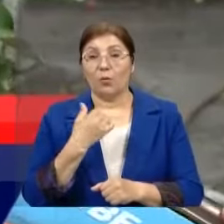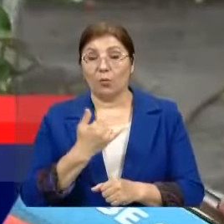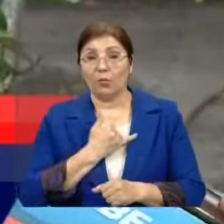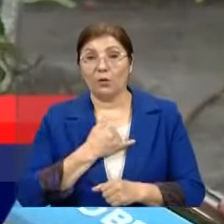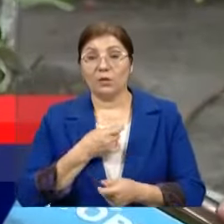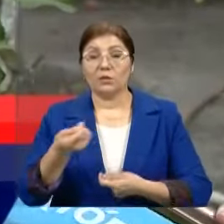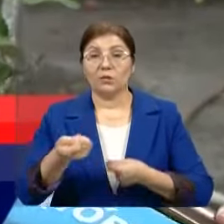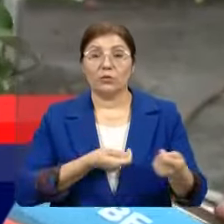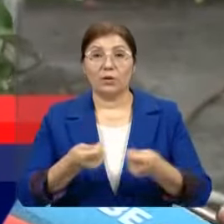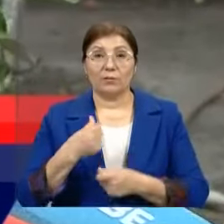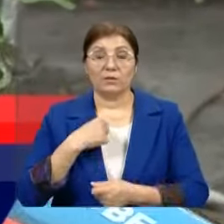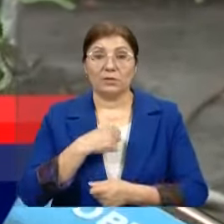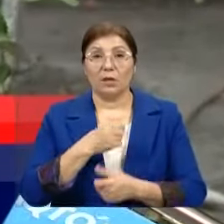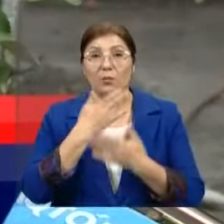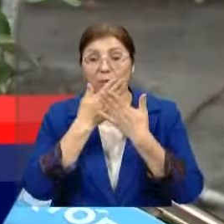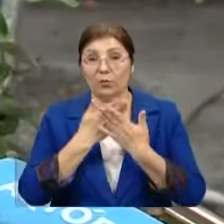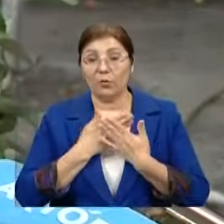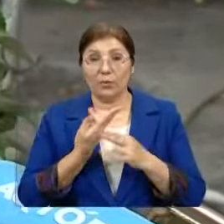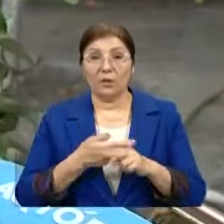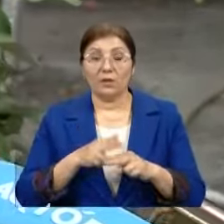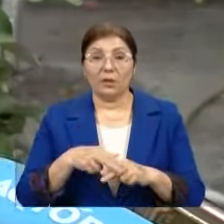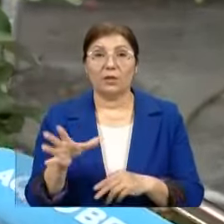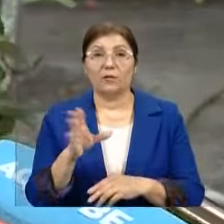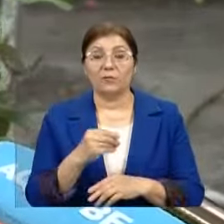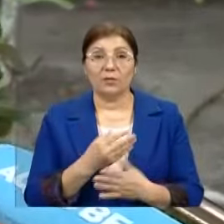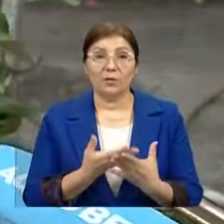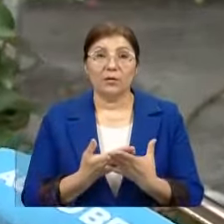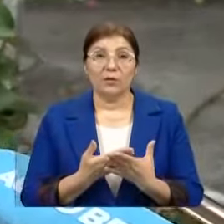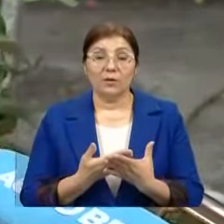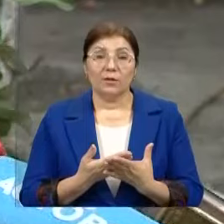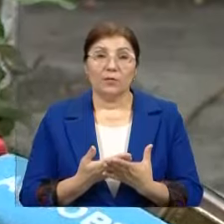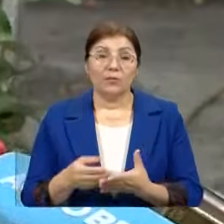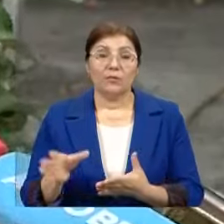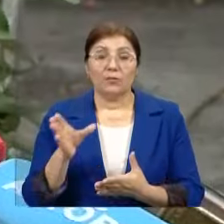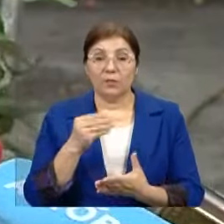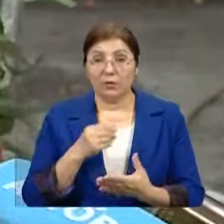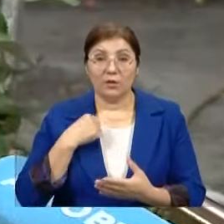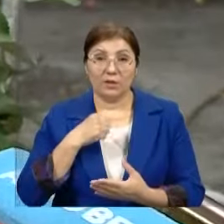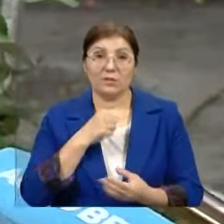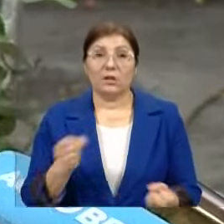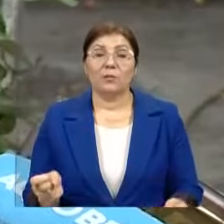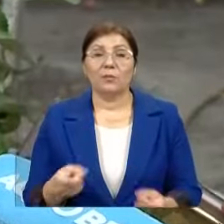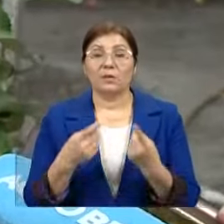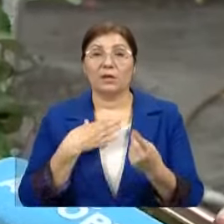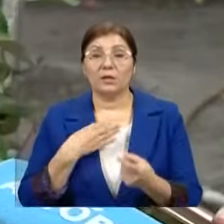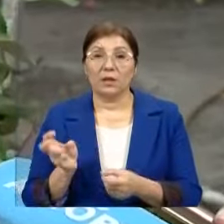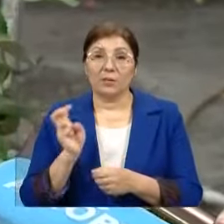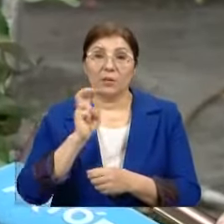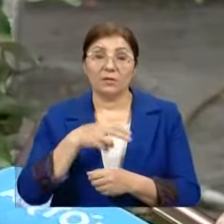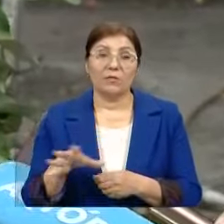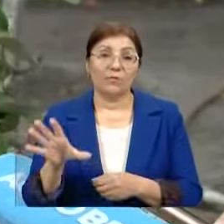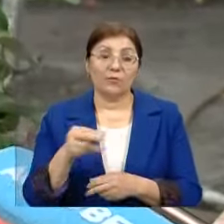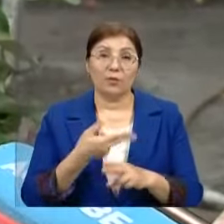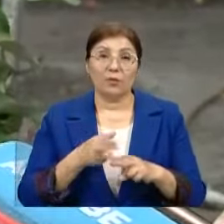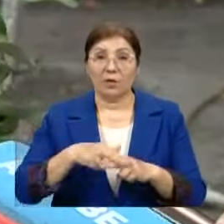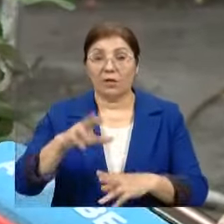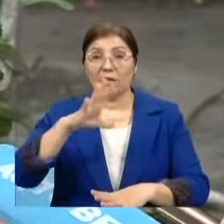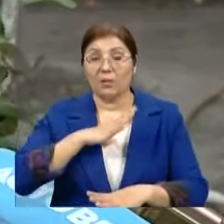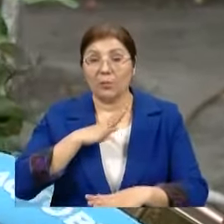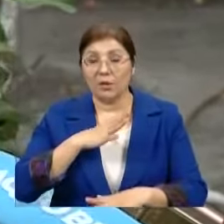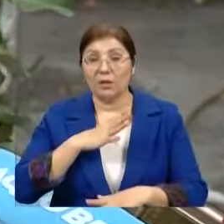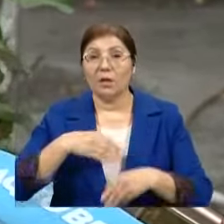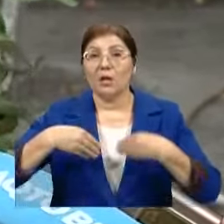руководитель сам любит это все. Естественно, изначально он все это создал. Потому что я, когда пришла, все это было уже